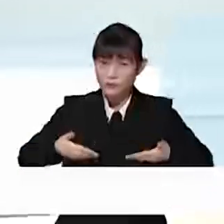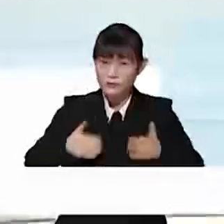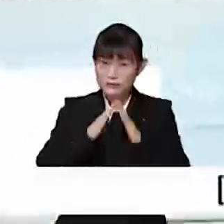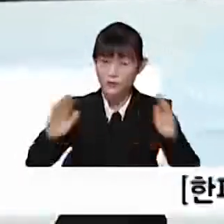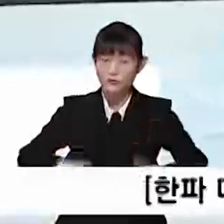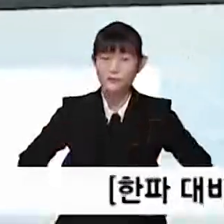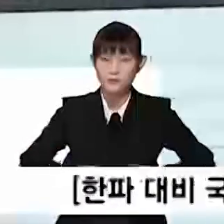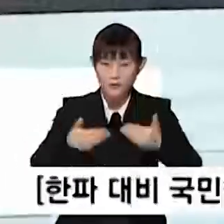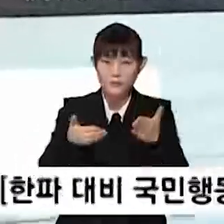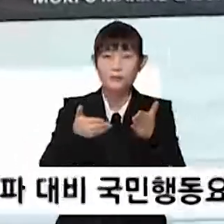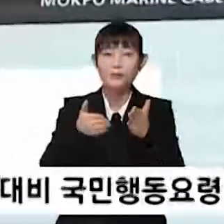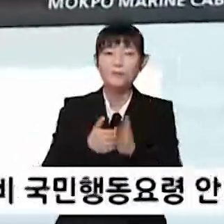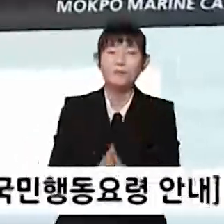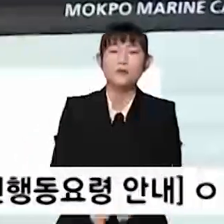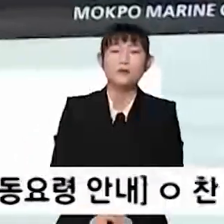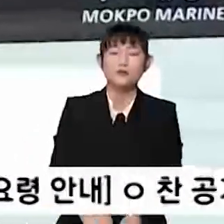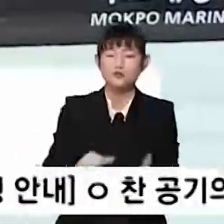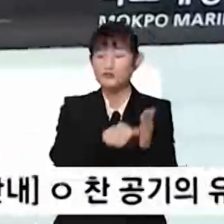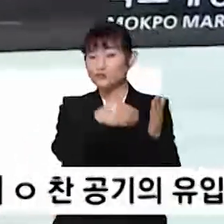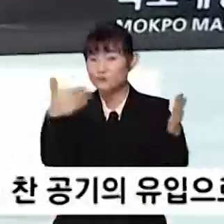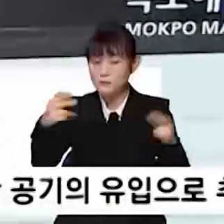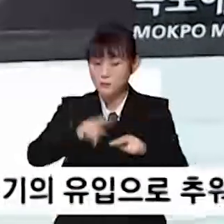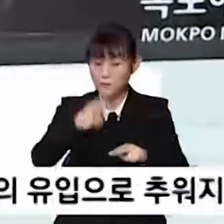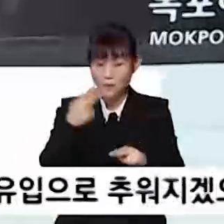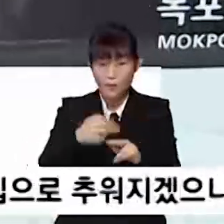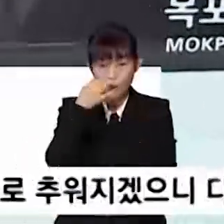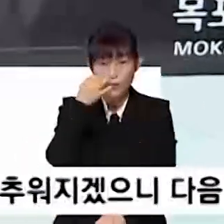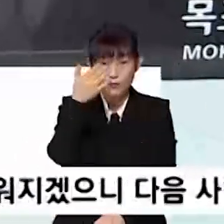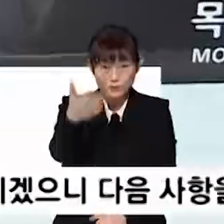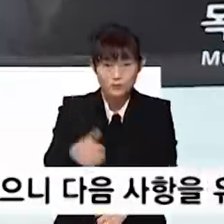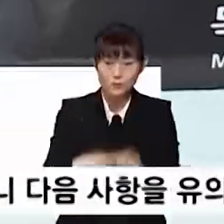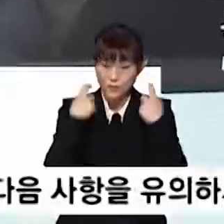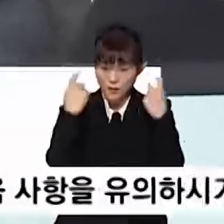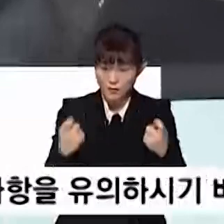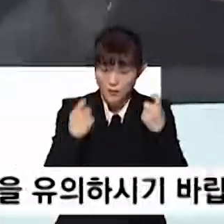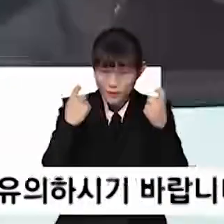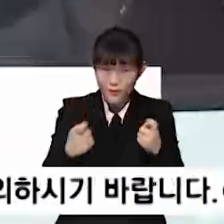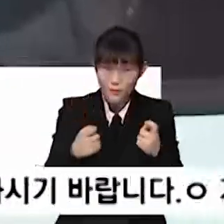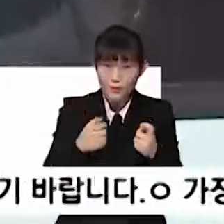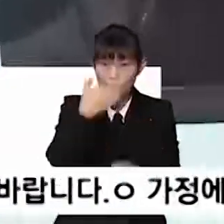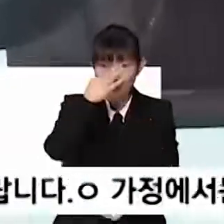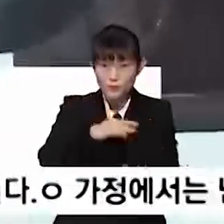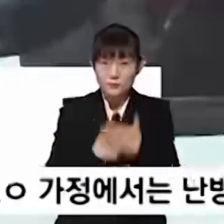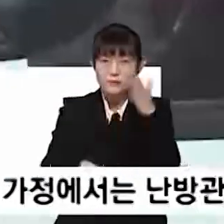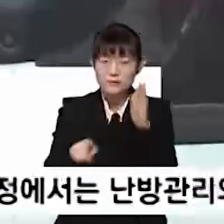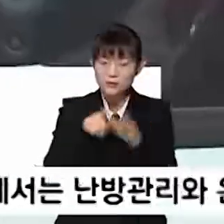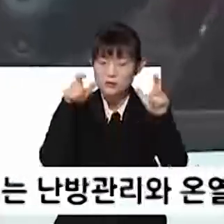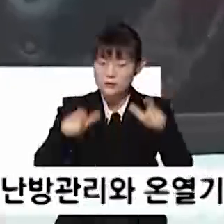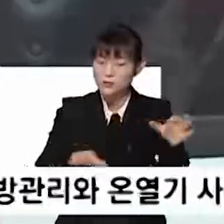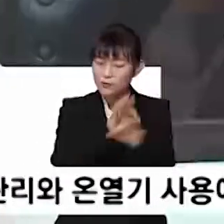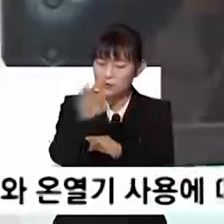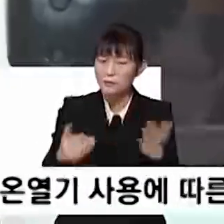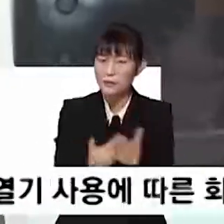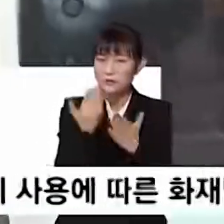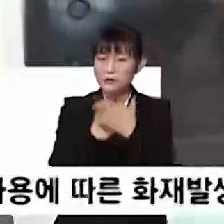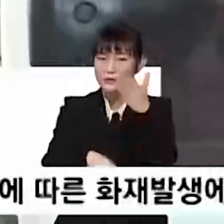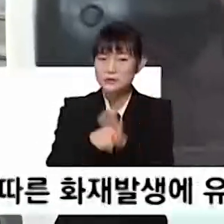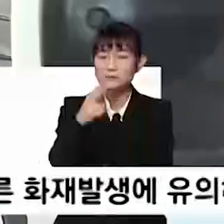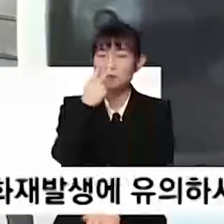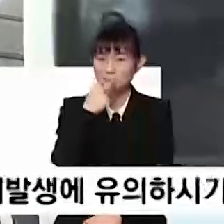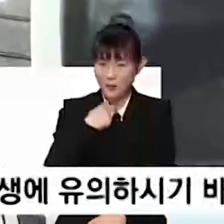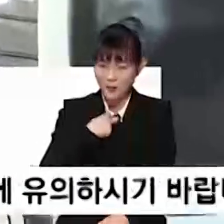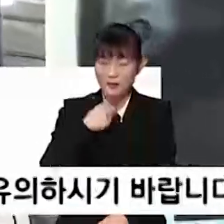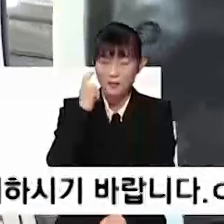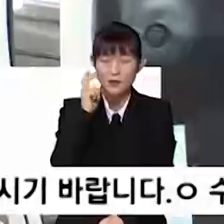홍보하고 아울러 관광객 유입 효과를 기대함으로써 지역경제 발전에 도움이 되는 일석이조의 효과를